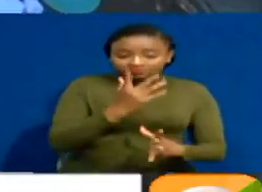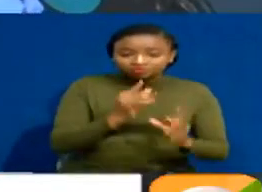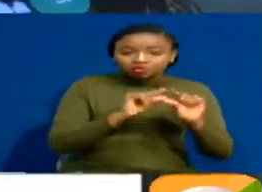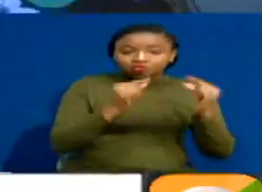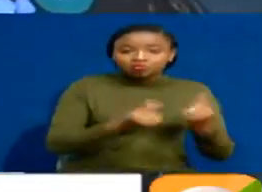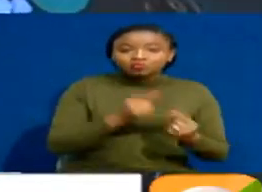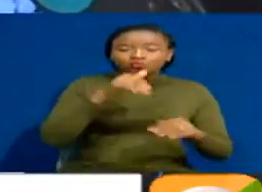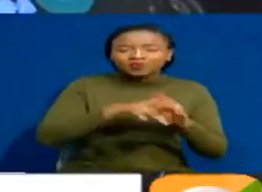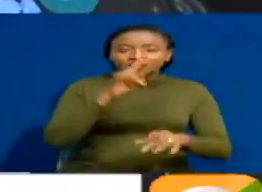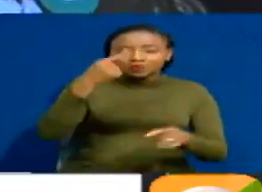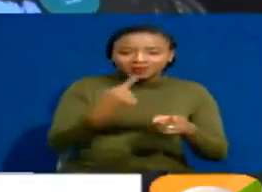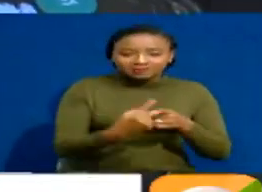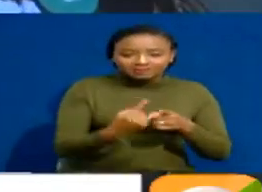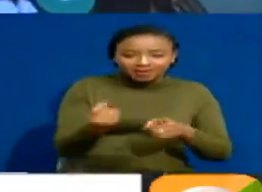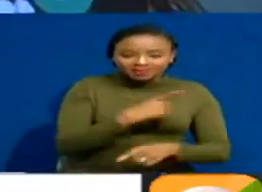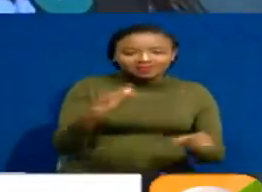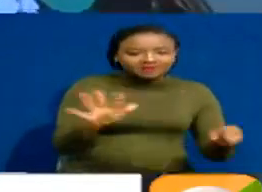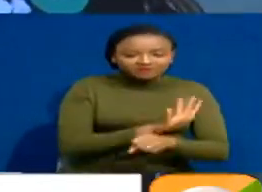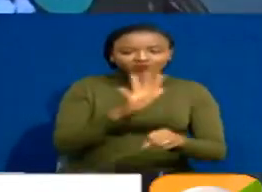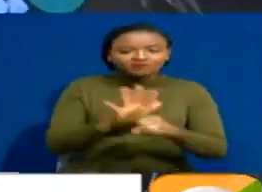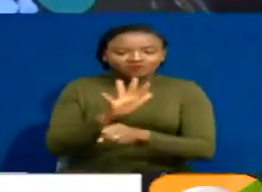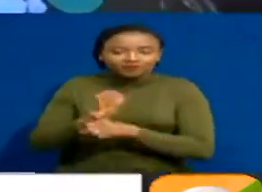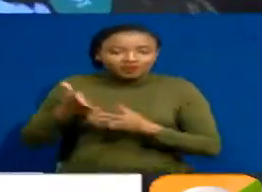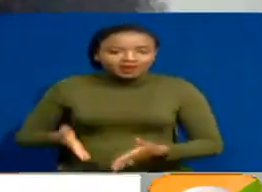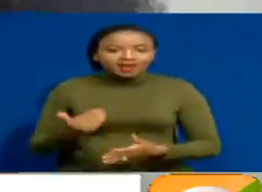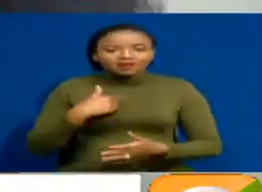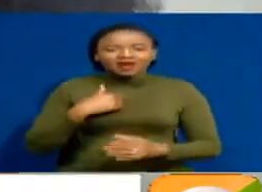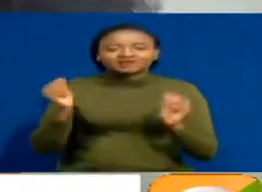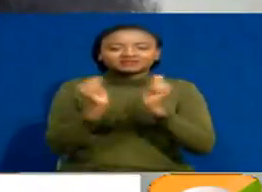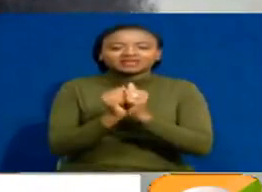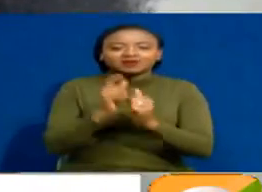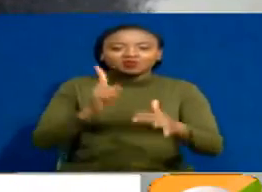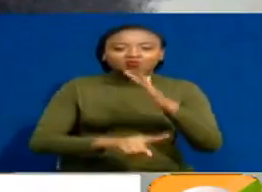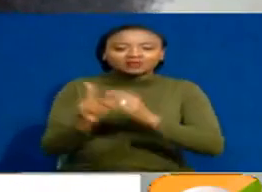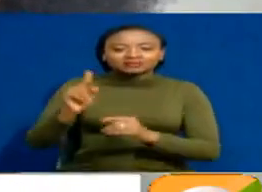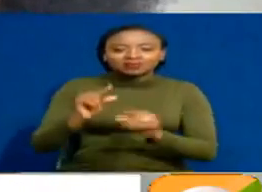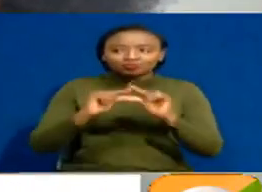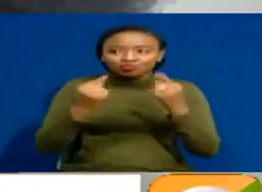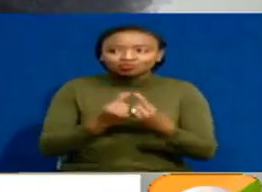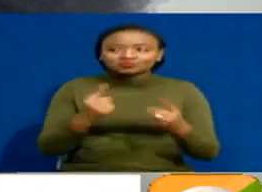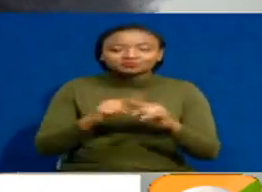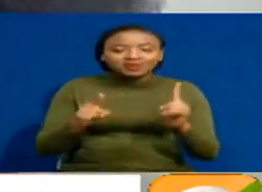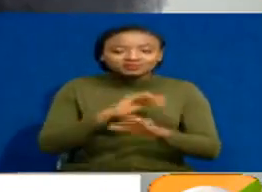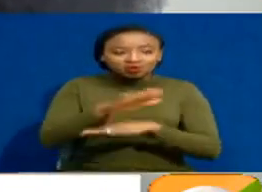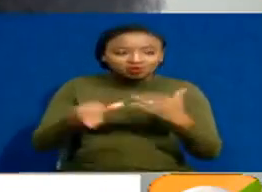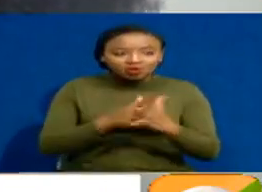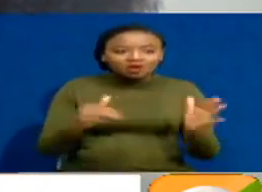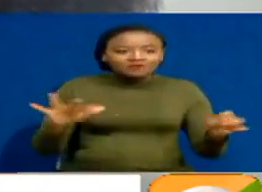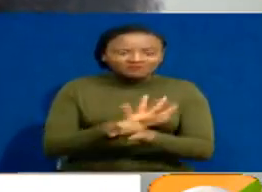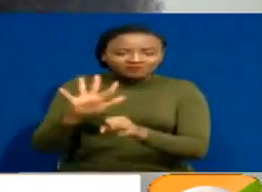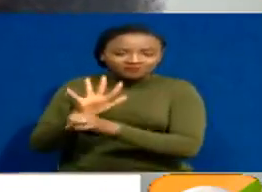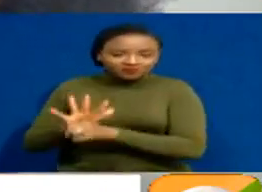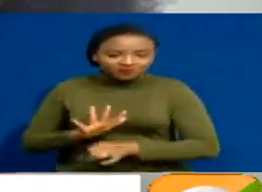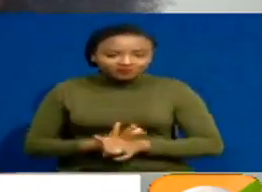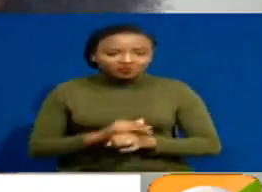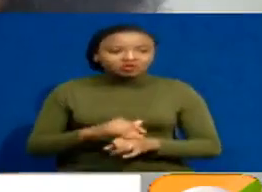within 1 month. Ya pili kafuata, ya tatu, hadi sasa imefika ya 10. Sasa hizo groups zimekuanga